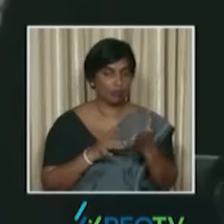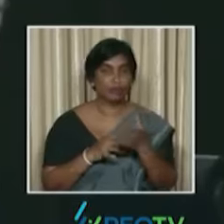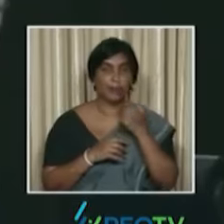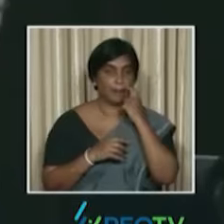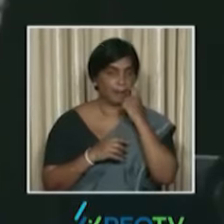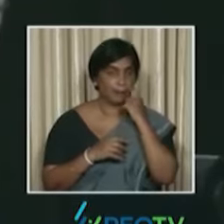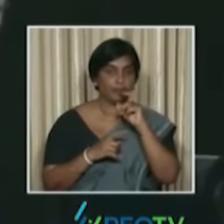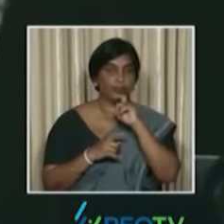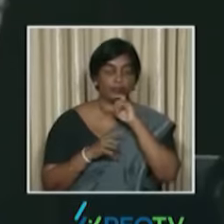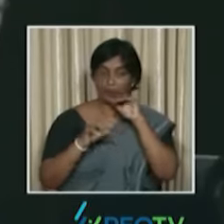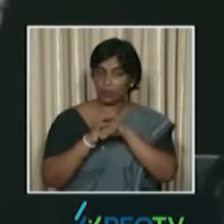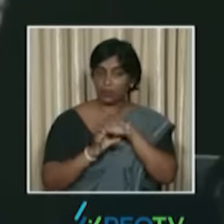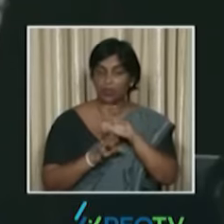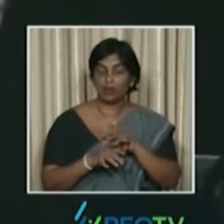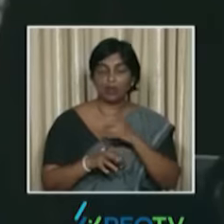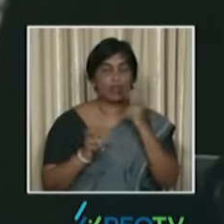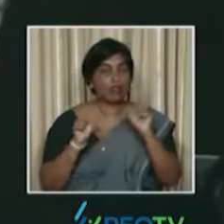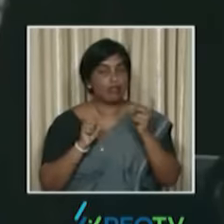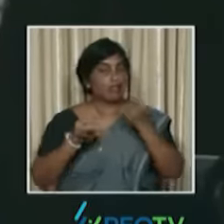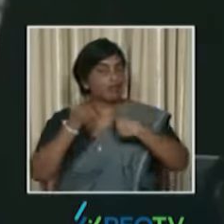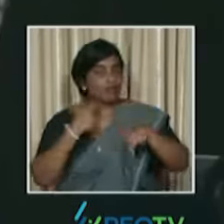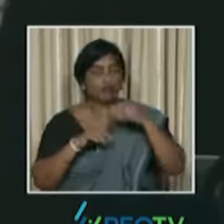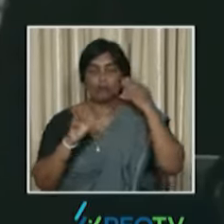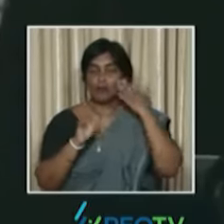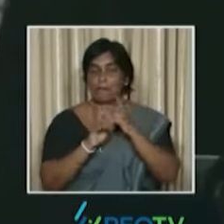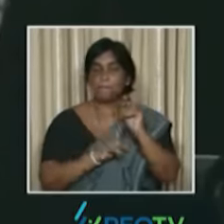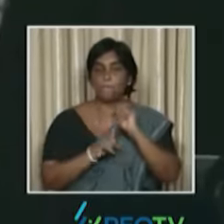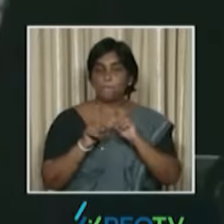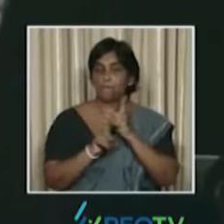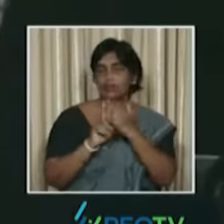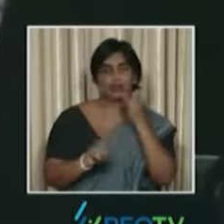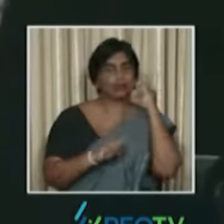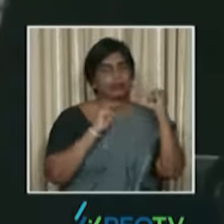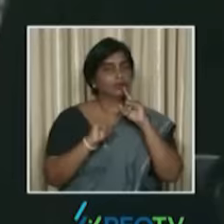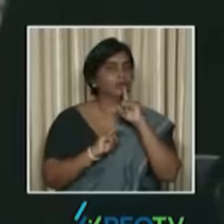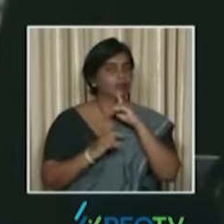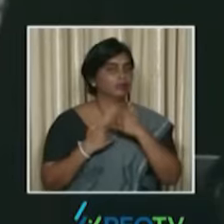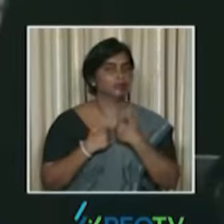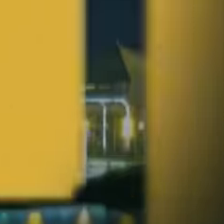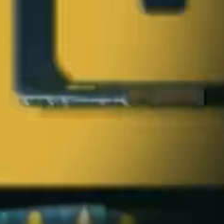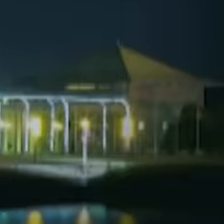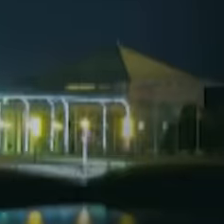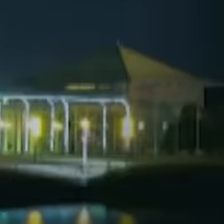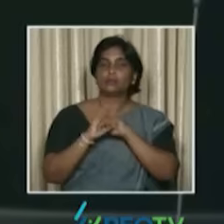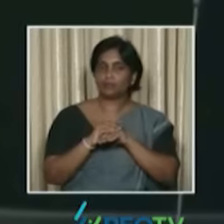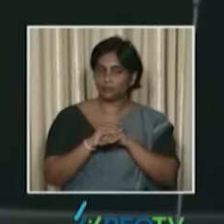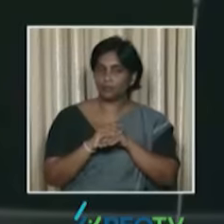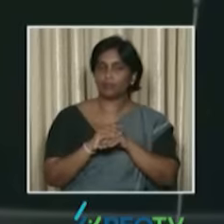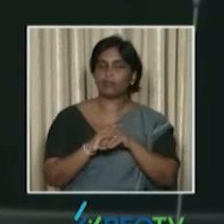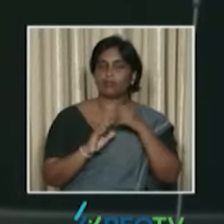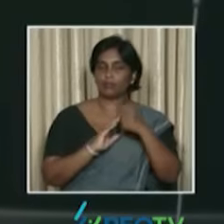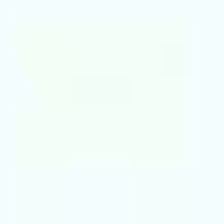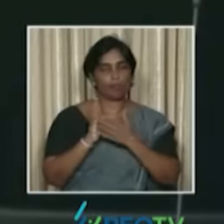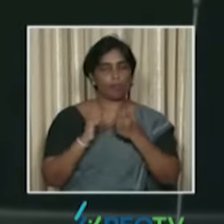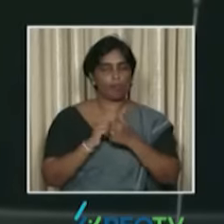කාමරය ඒ නඩුකාරවරුන්ගේ නාති සම්බන්ධතාව ගැන පිළිබඳවත් මේ පාර්ලිමේන්තුවේ ඍජුව විවේචනය කරනවා. ඉතින් අපි එහෙම කරන්නේ